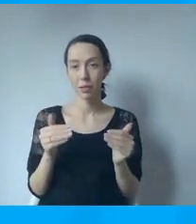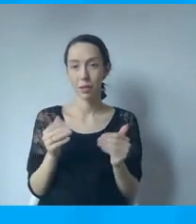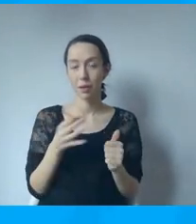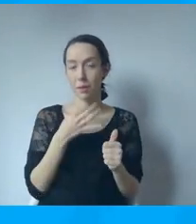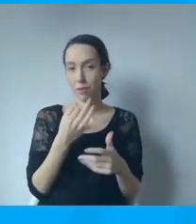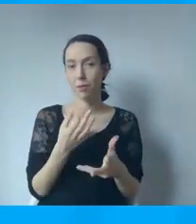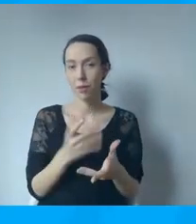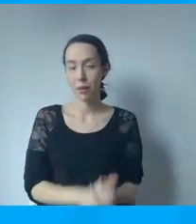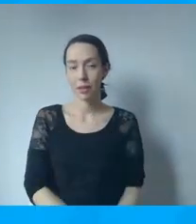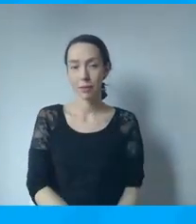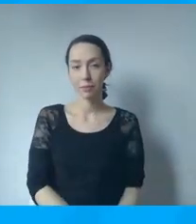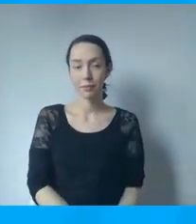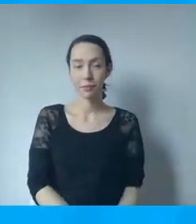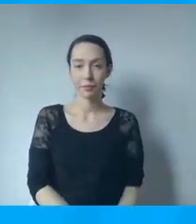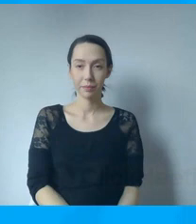odpowiedzi na swoje pytania.